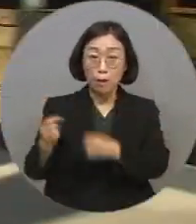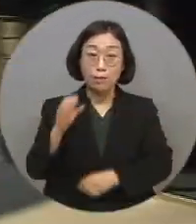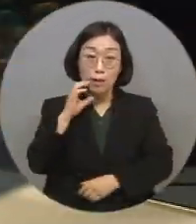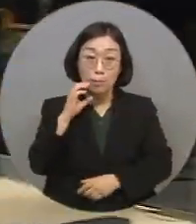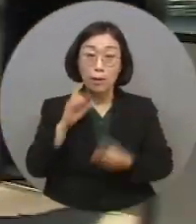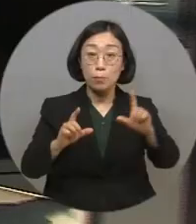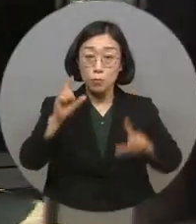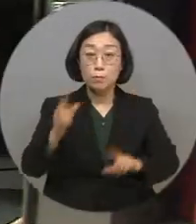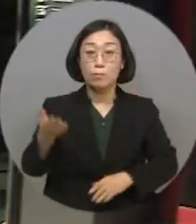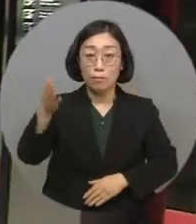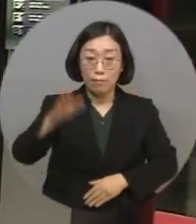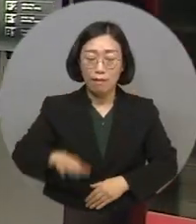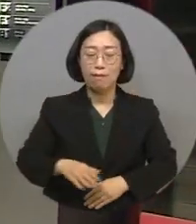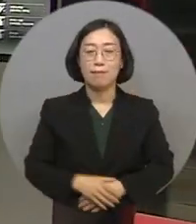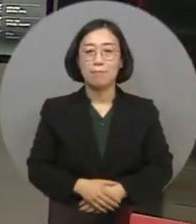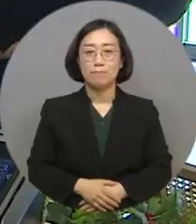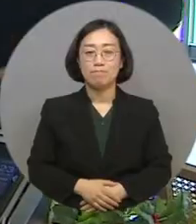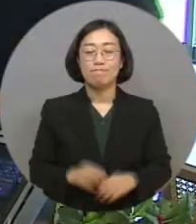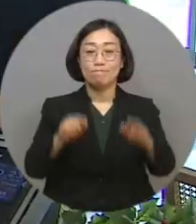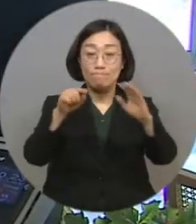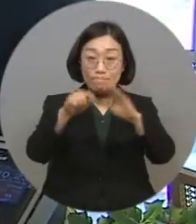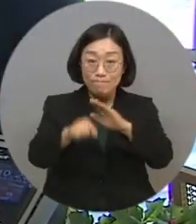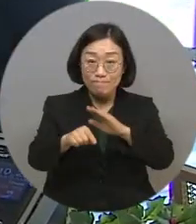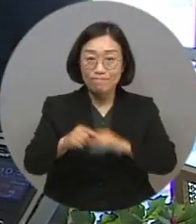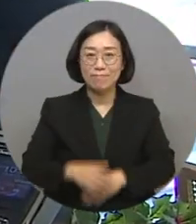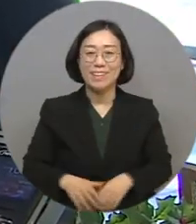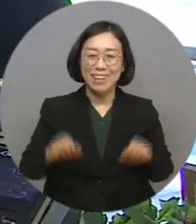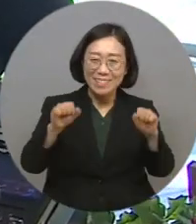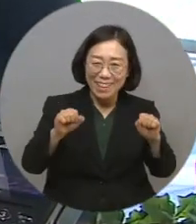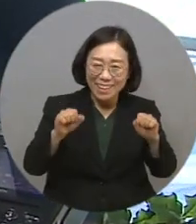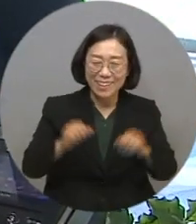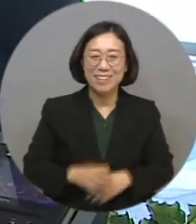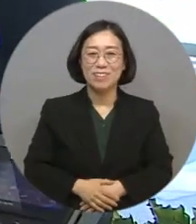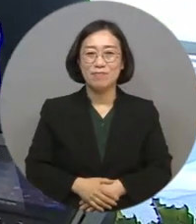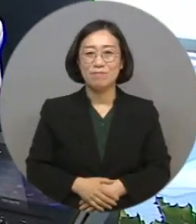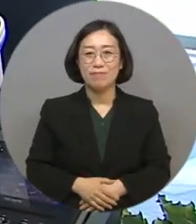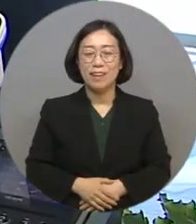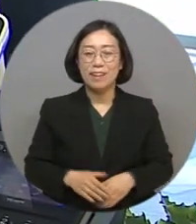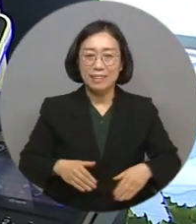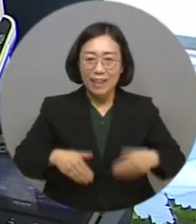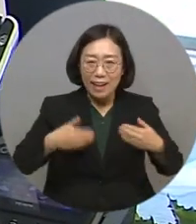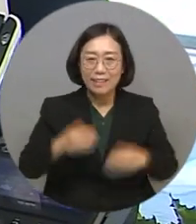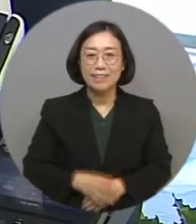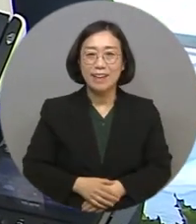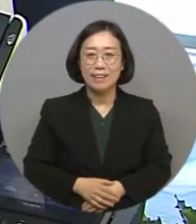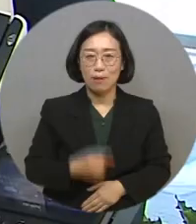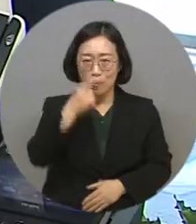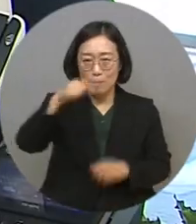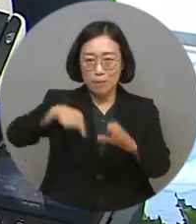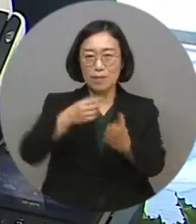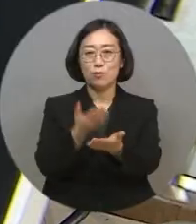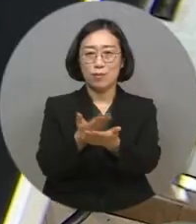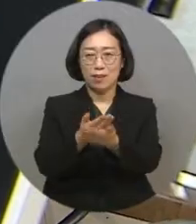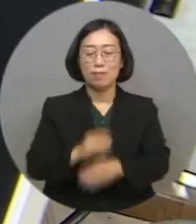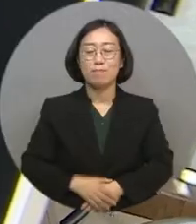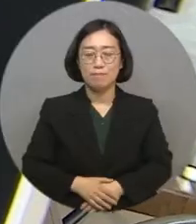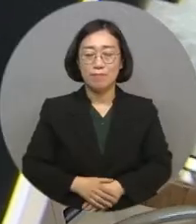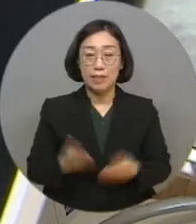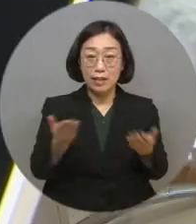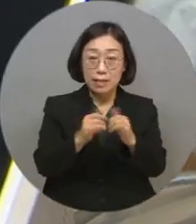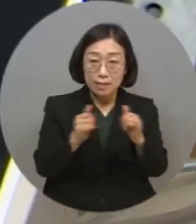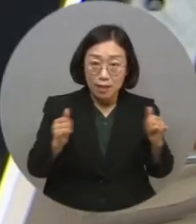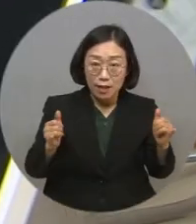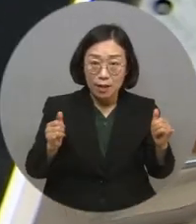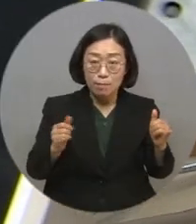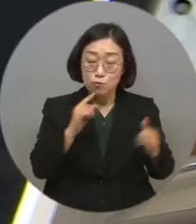않습니다. 어서 오세요. 안녕하세요. 따뜻한 아메리카노 하나 주세요. 네. 직원들이 음료